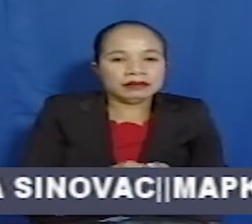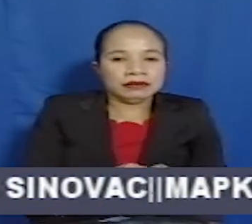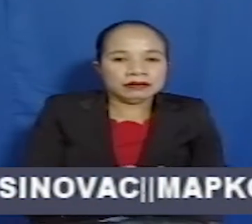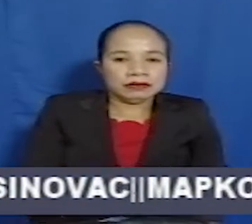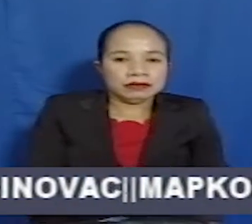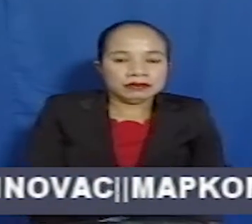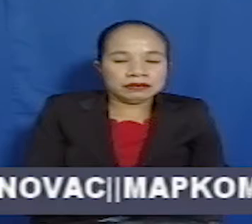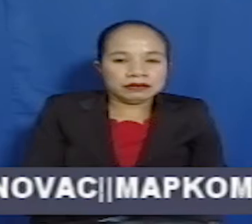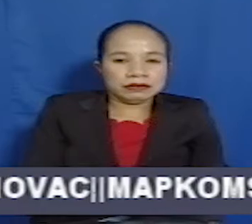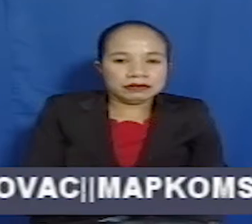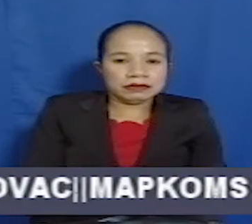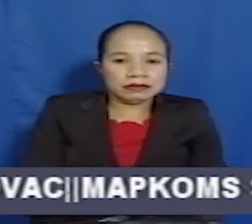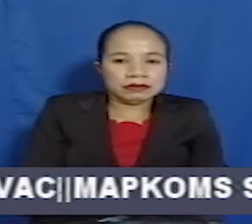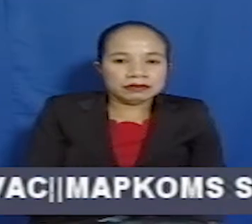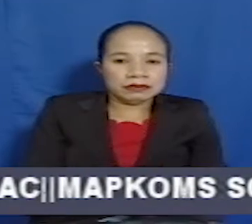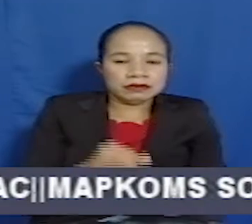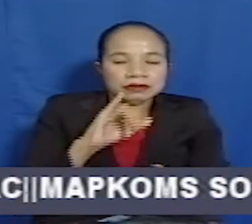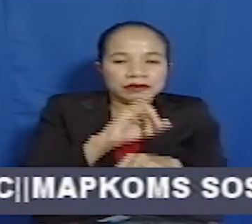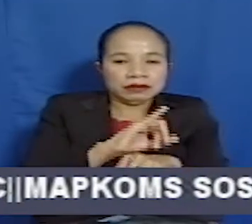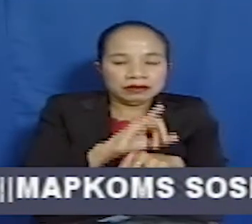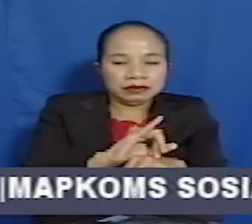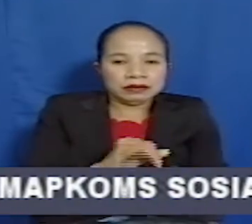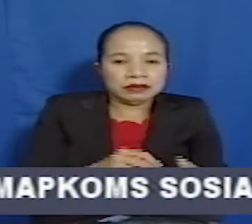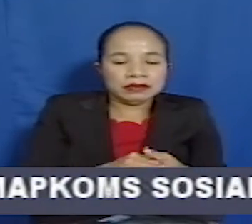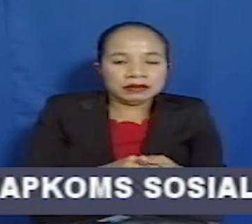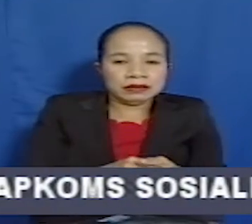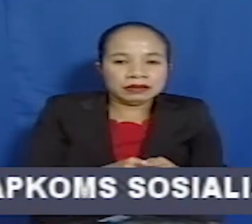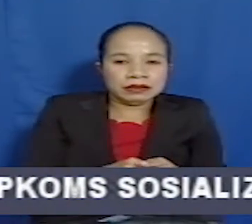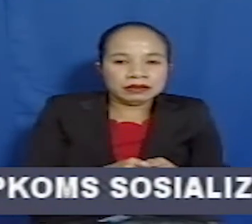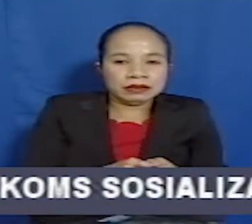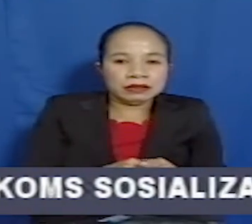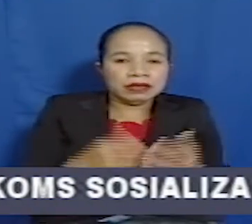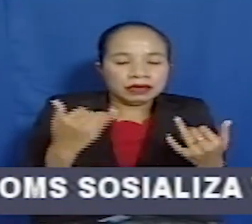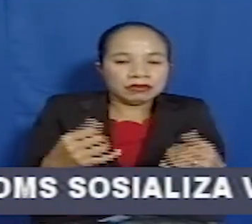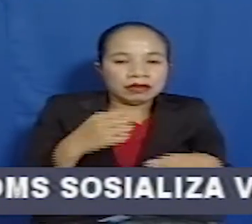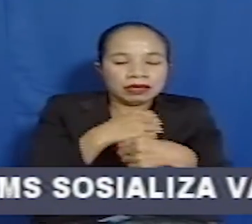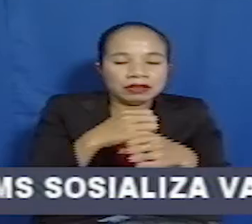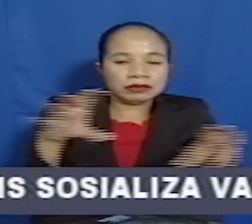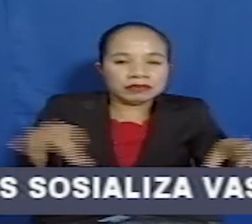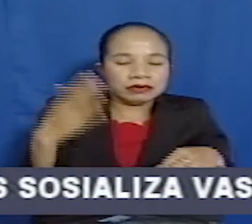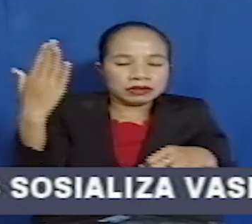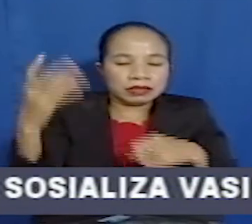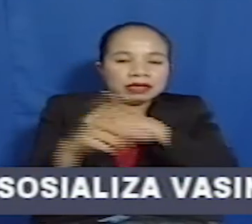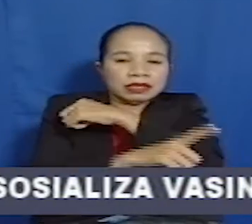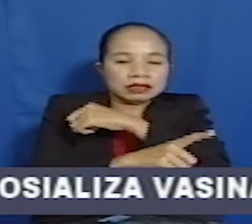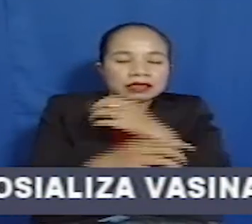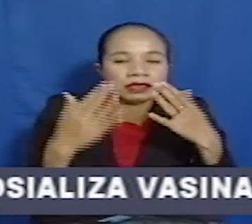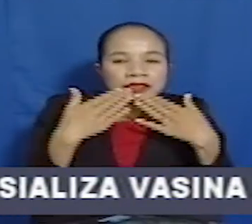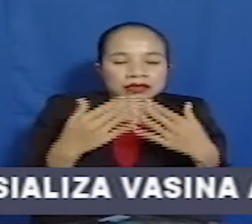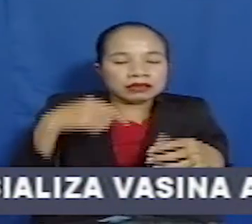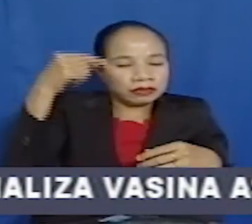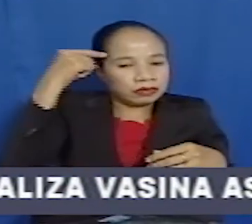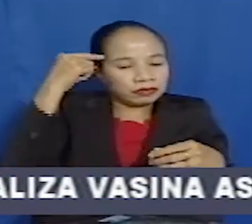Tomás, husi congregação Pequenas Apóstolas Redentoras, missionários de Raíndia, nebe da Dauni, halau ni minha missão ni Helikisa, agradece